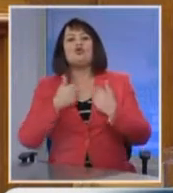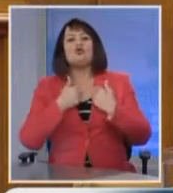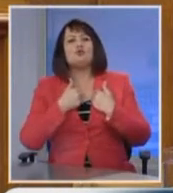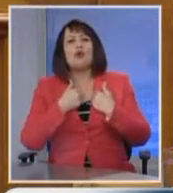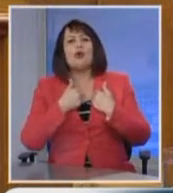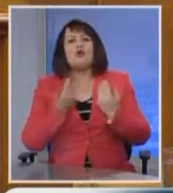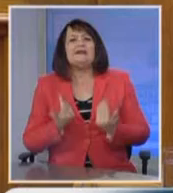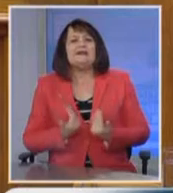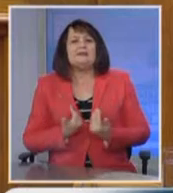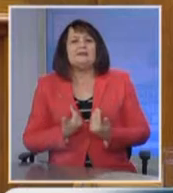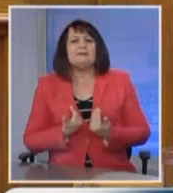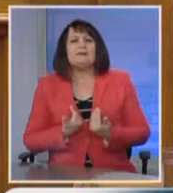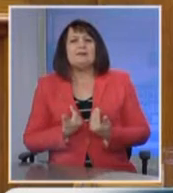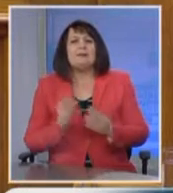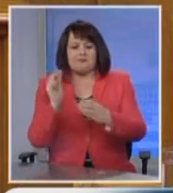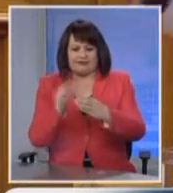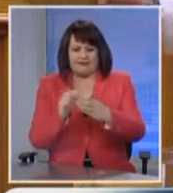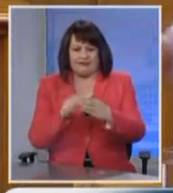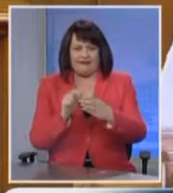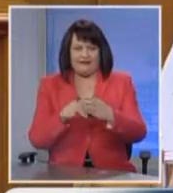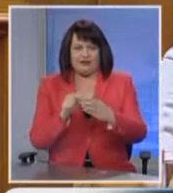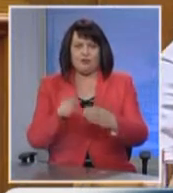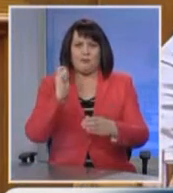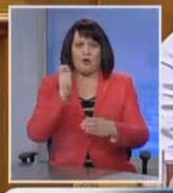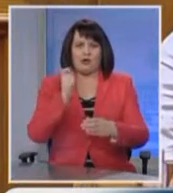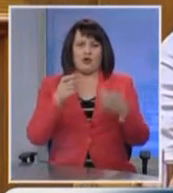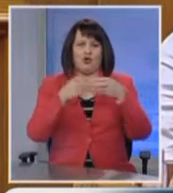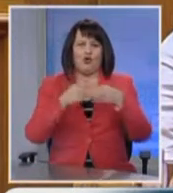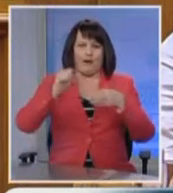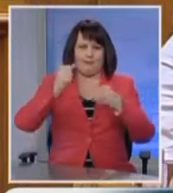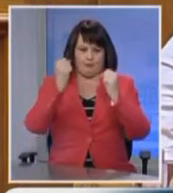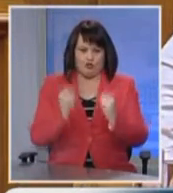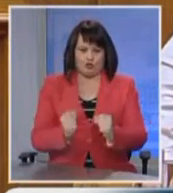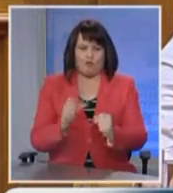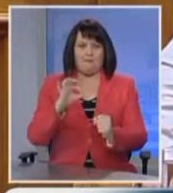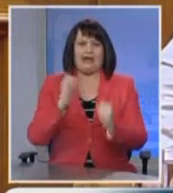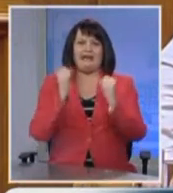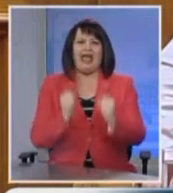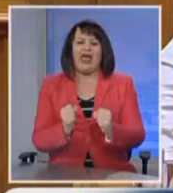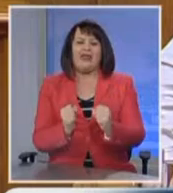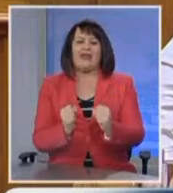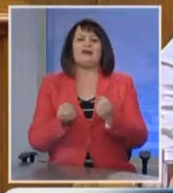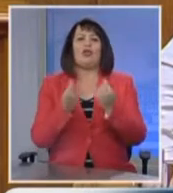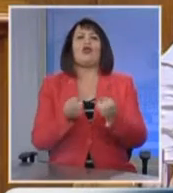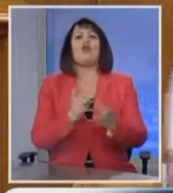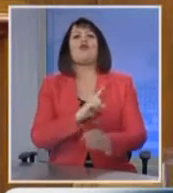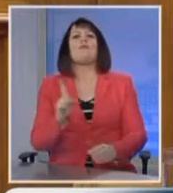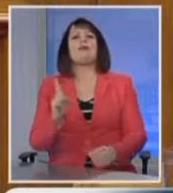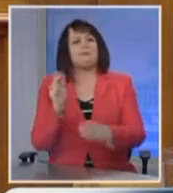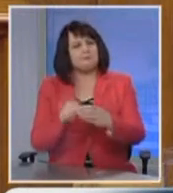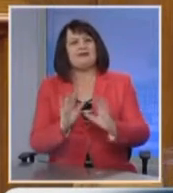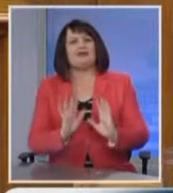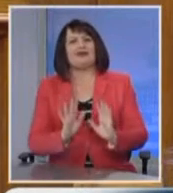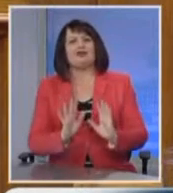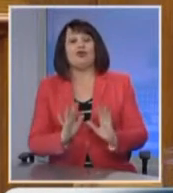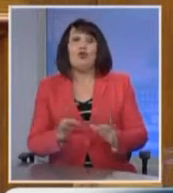Διότι ψηφίζω να μην πάρει το πρώτο κόμμα τις 50 έδρες στις επόμενες εκλογές. Και όμως